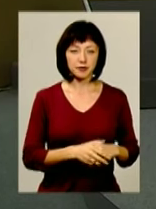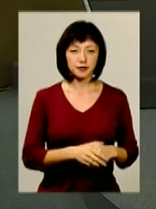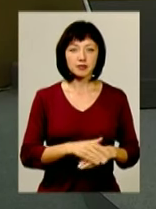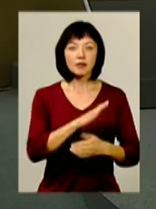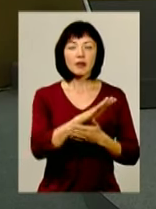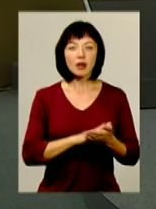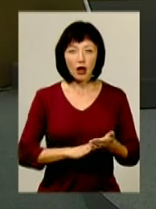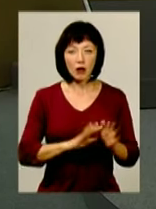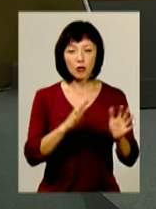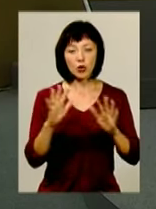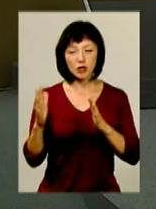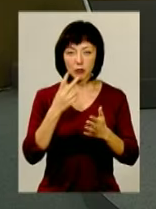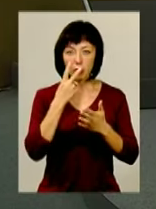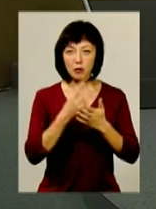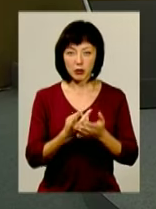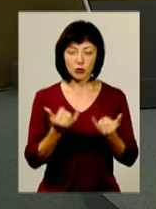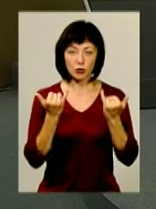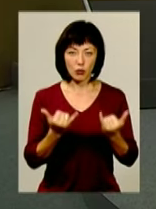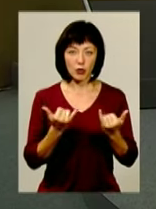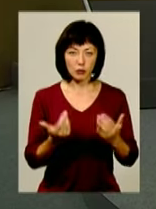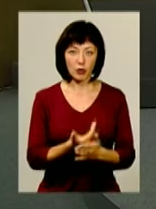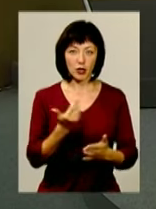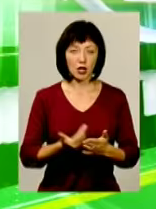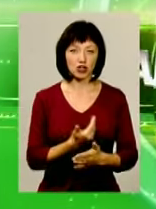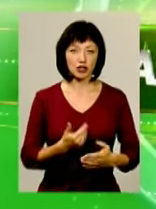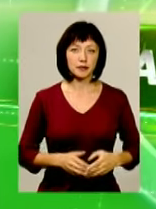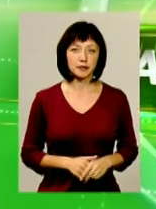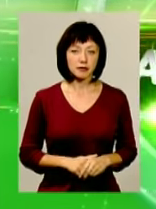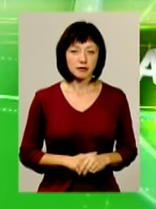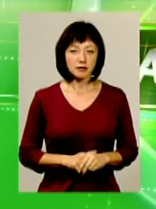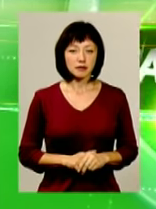Далі анонс тих подій, котрі ви побачите у сьогоднішній передачі.